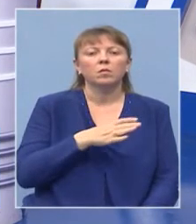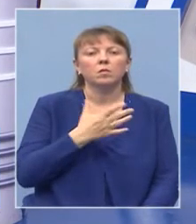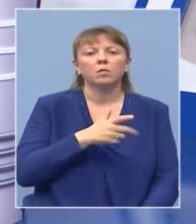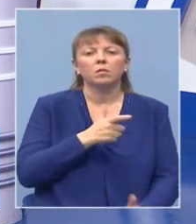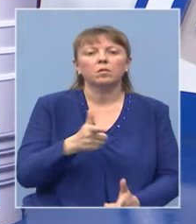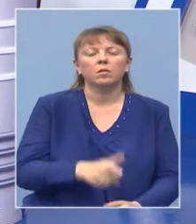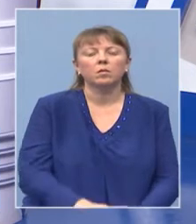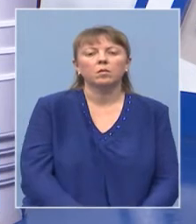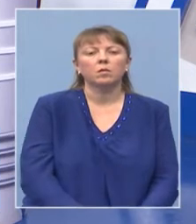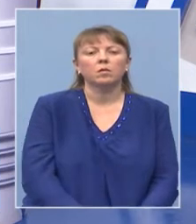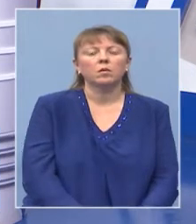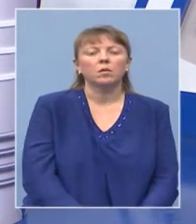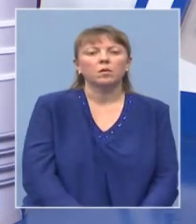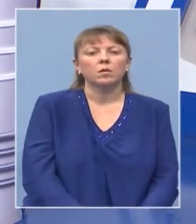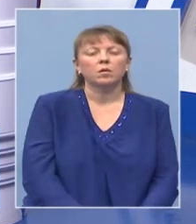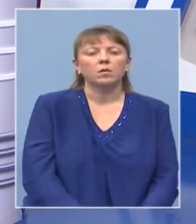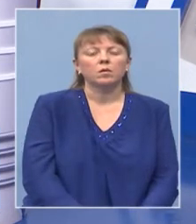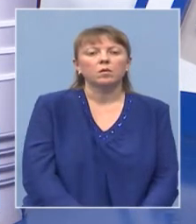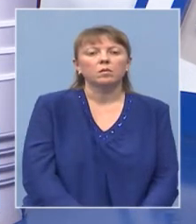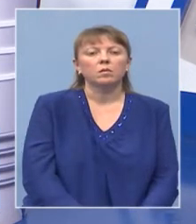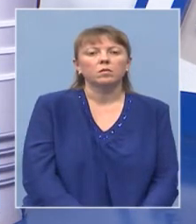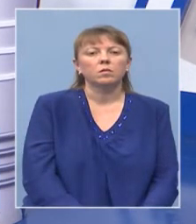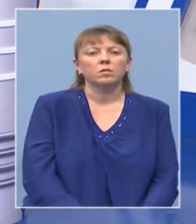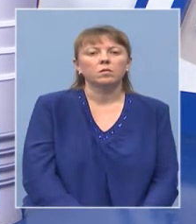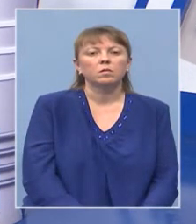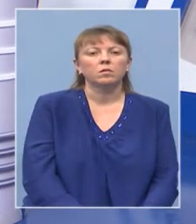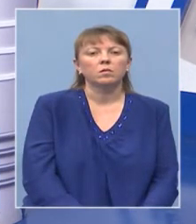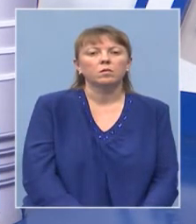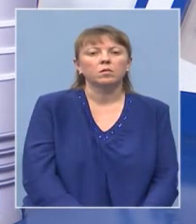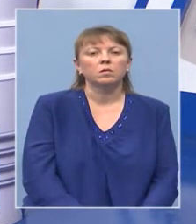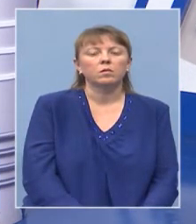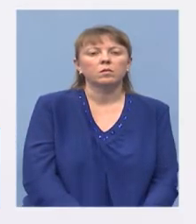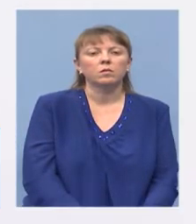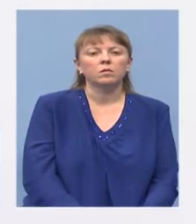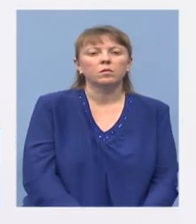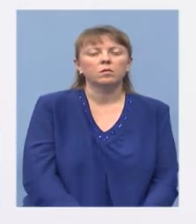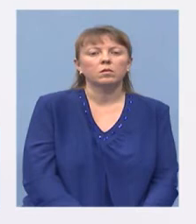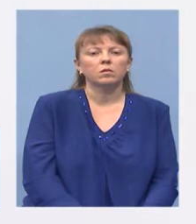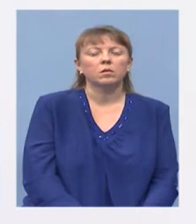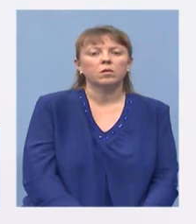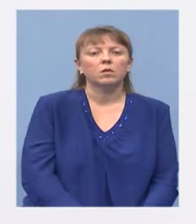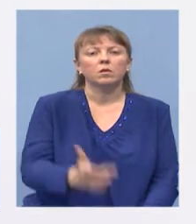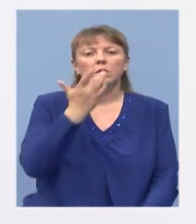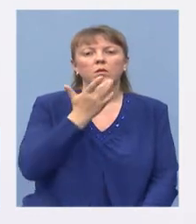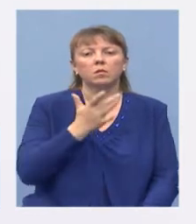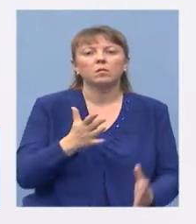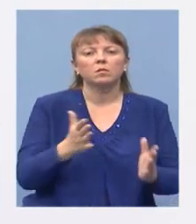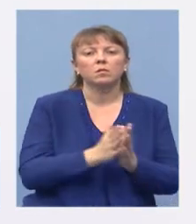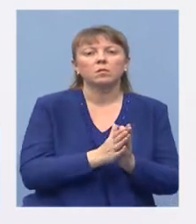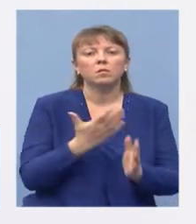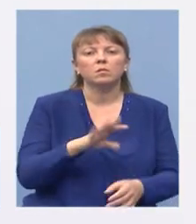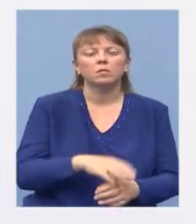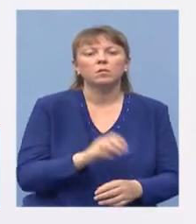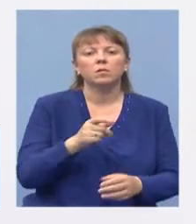готовы к этому. Да, такие услуги есть. В частности, например, в летнюю пору очень большой спрос на